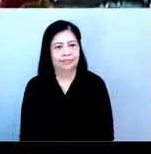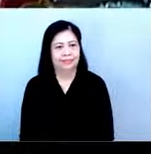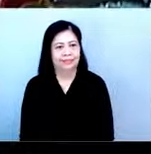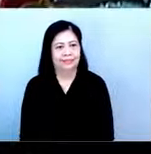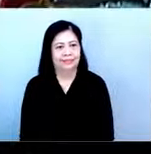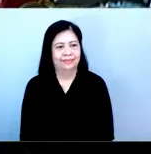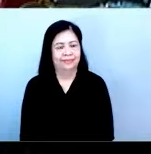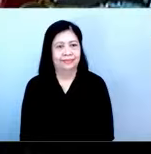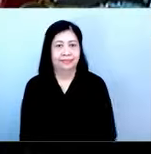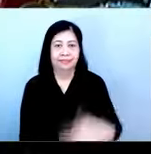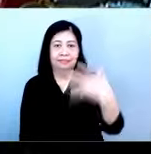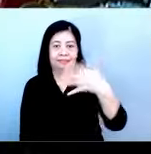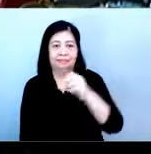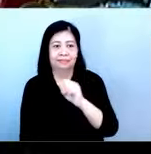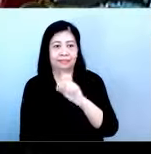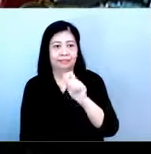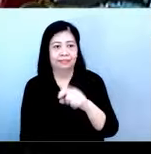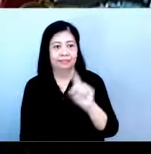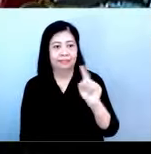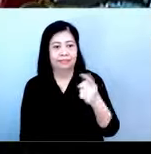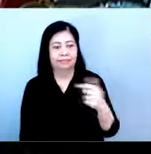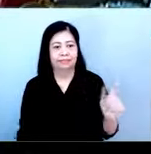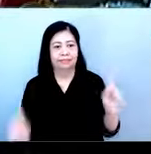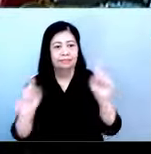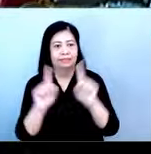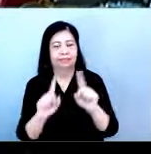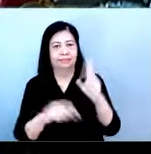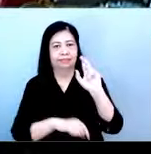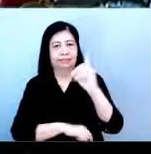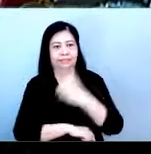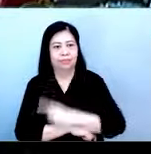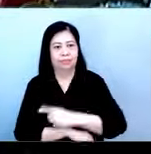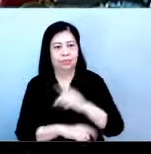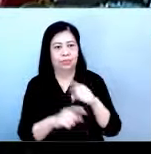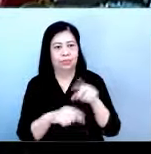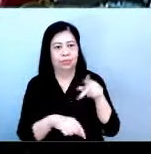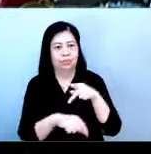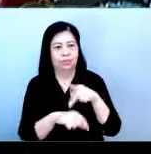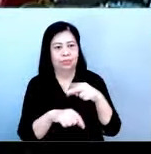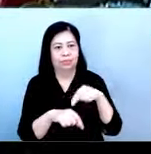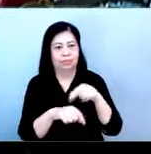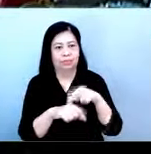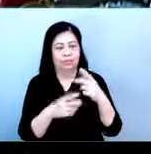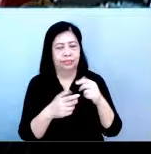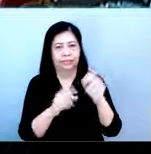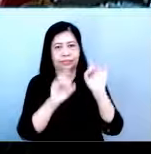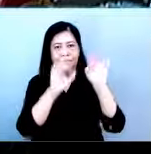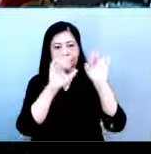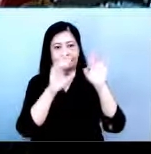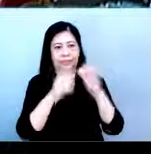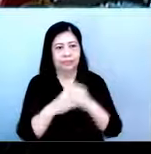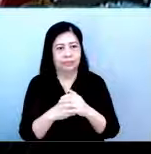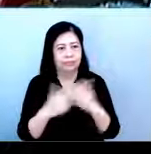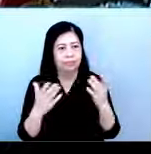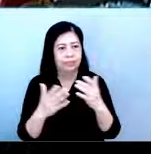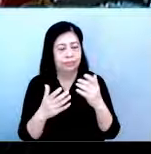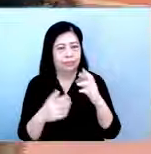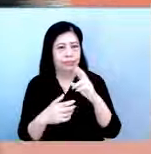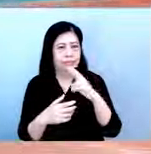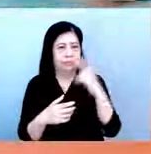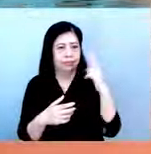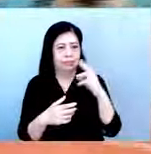Umabot sa 5-set thriller ang unang match sa Day 2 ng Philippine National Volleyball Federation Champions League sa Rizal Memorial